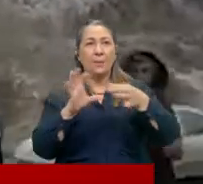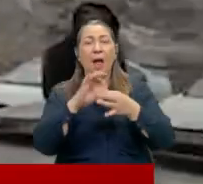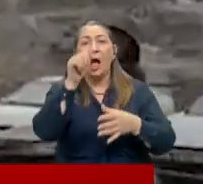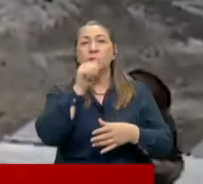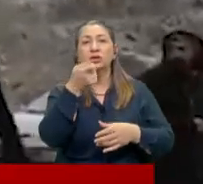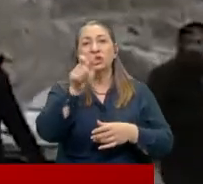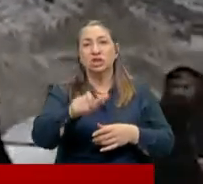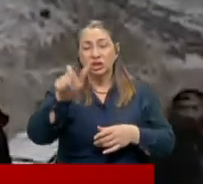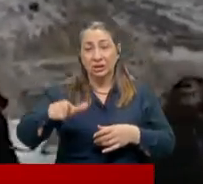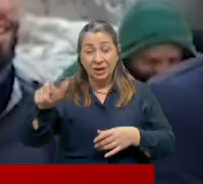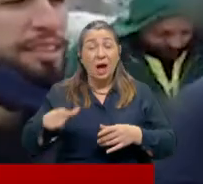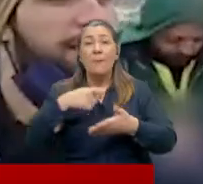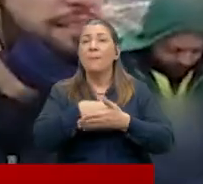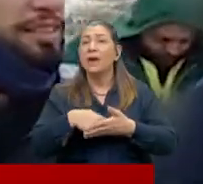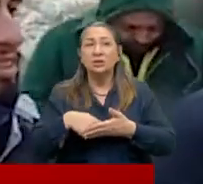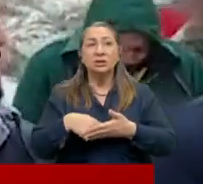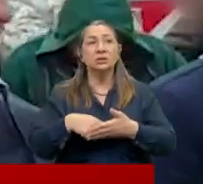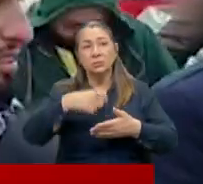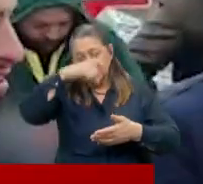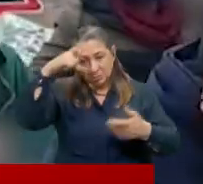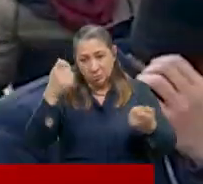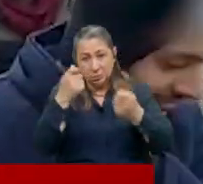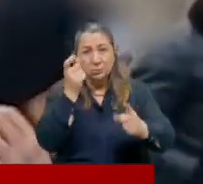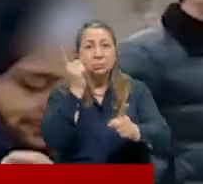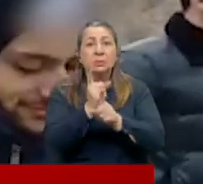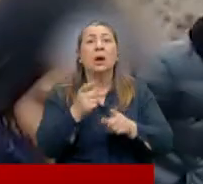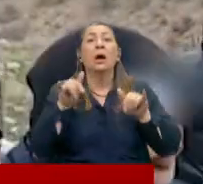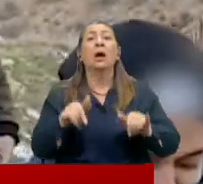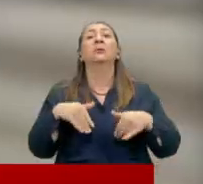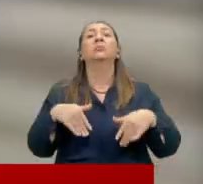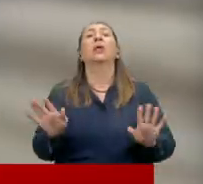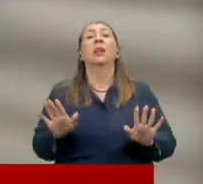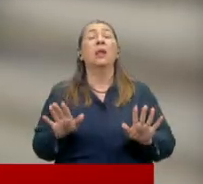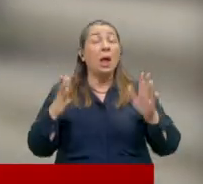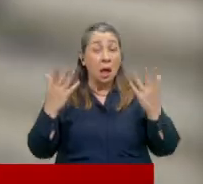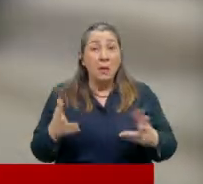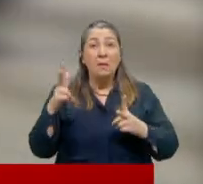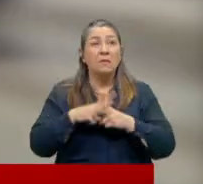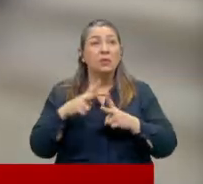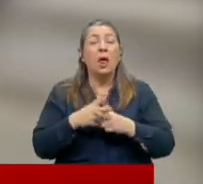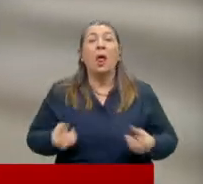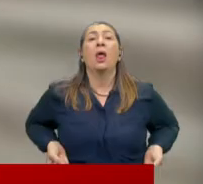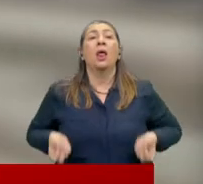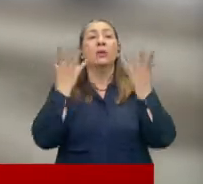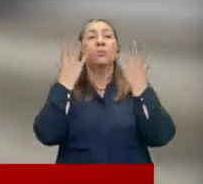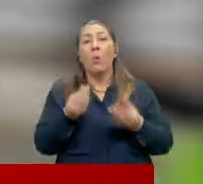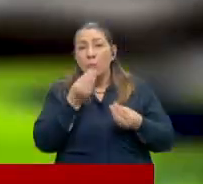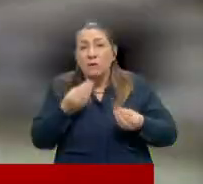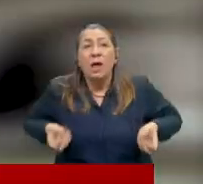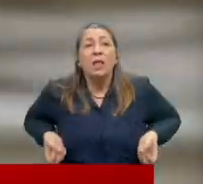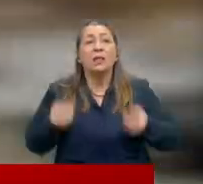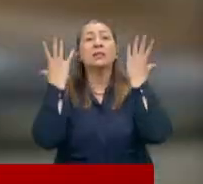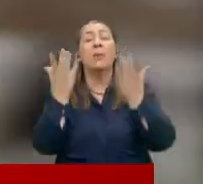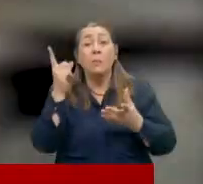600 işçi. Aldıkları maaş döktükleri alın terini zaten karşılamıyordu. Artık faturalarına da yetmiyor mutfağa da.